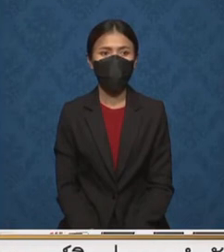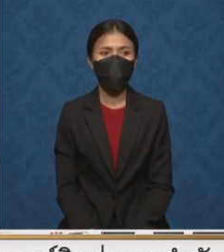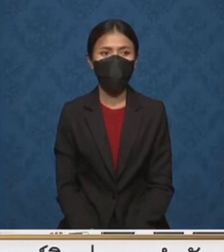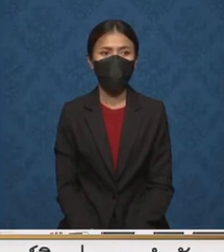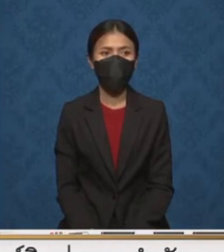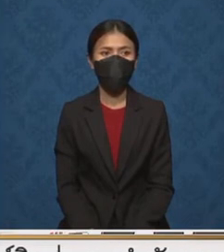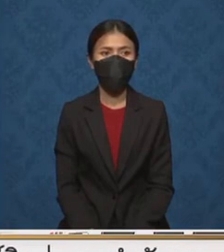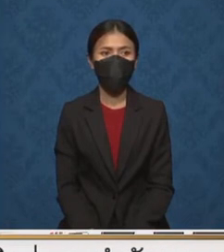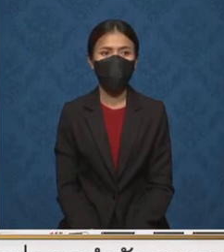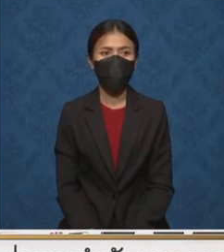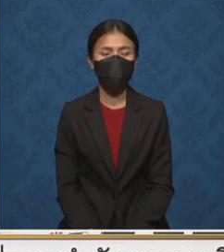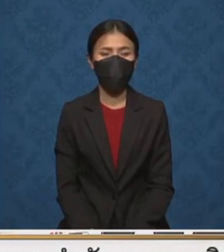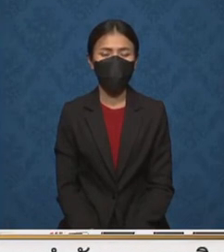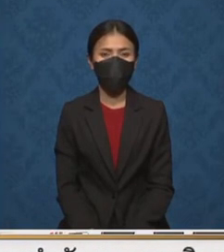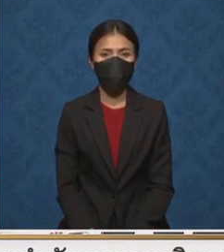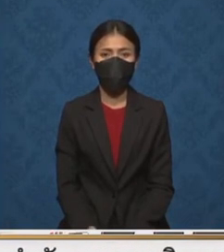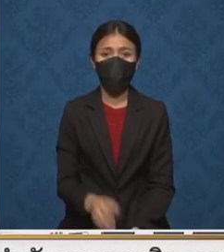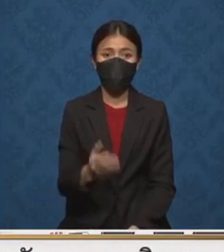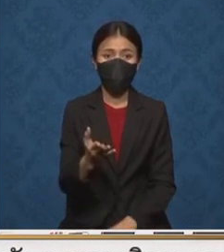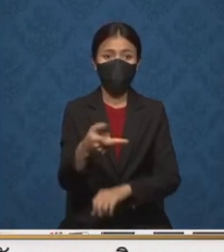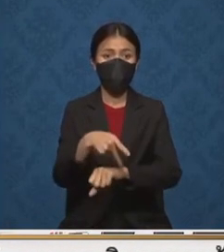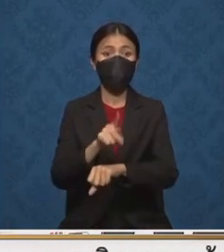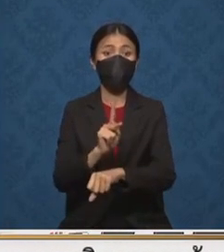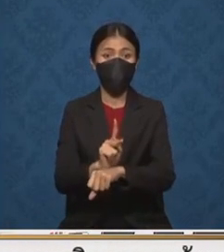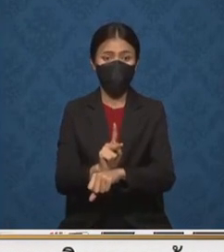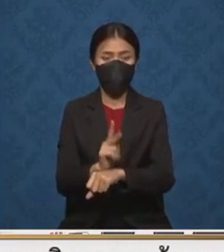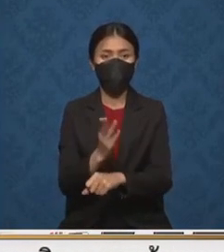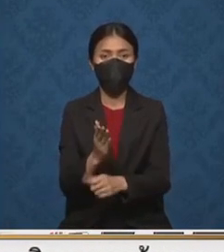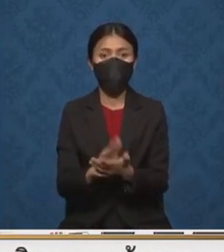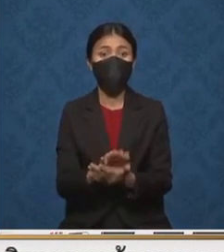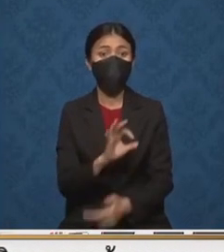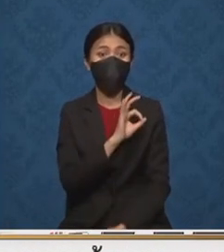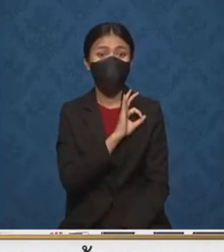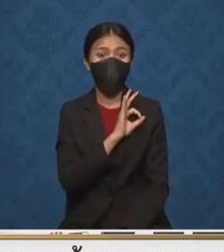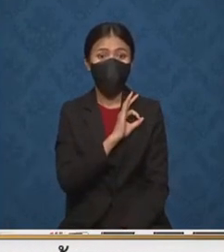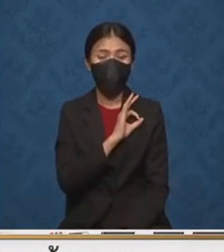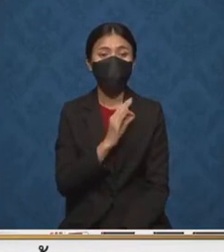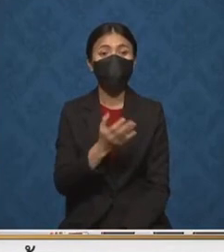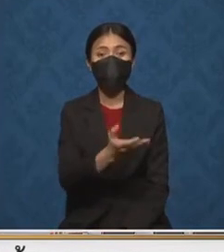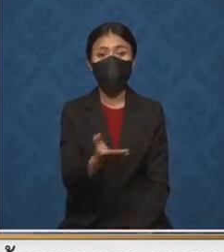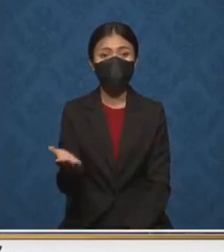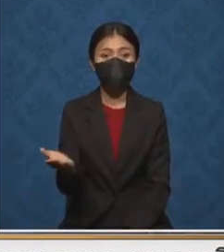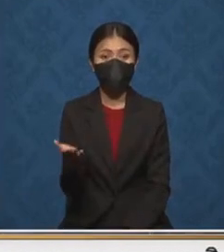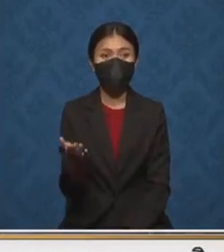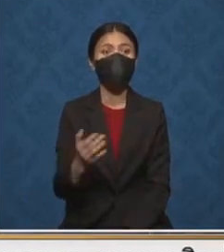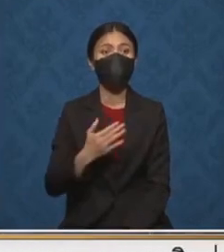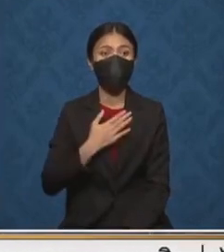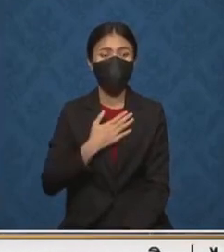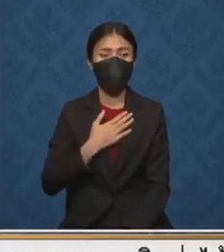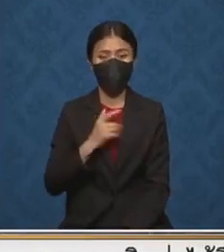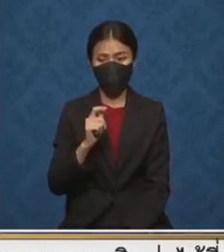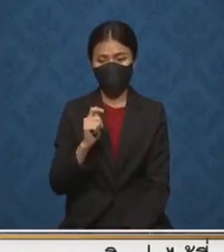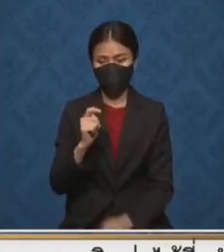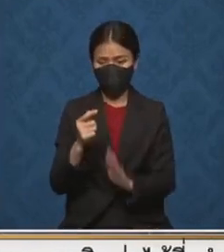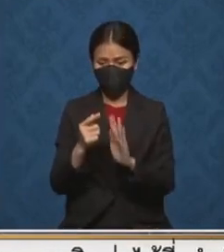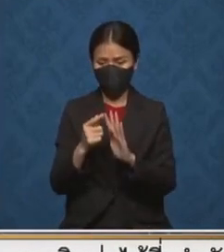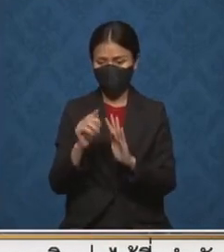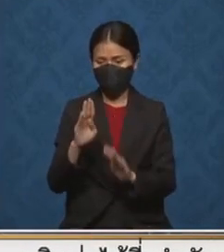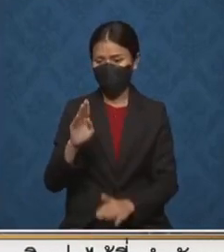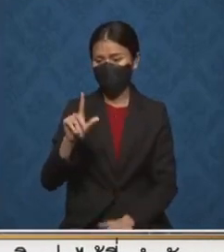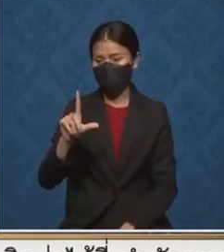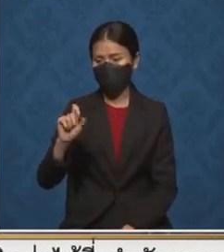กราบเรียนท่านประธานสภาที่เคารพท่านสมาชิกผู้ทรงเกียรติ์กระผมในอุบลศักดิ์บัวหลวง